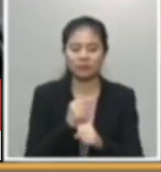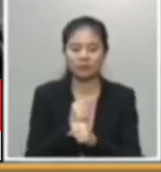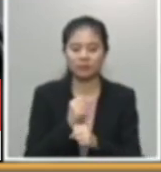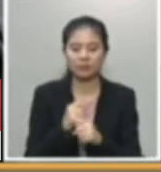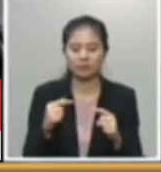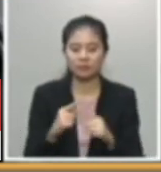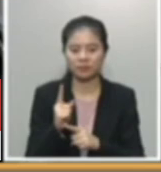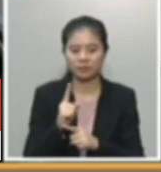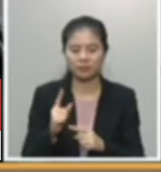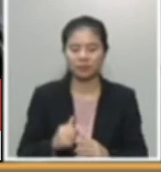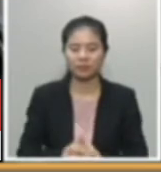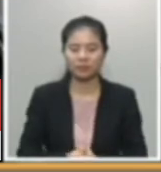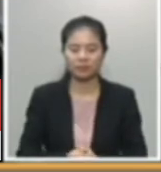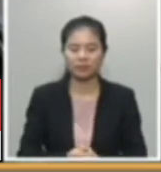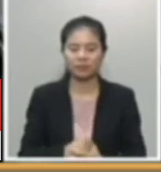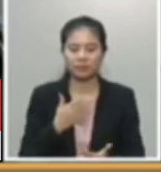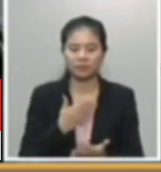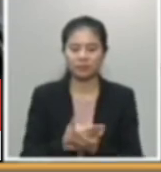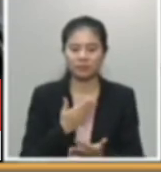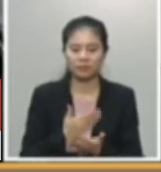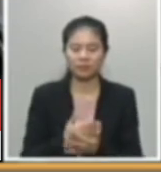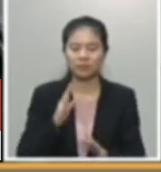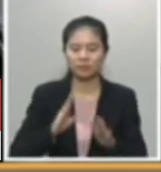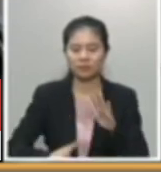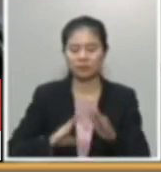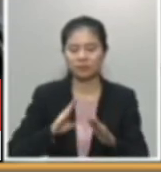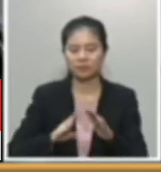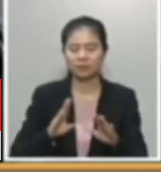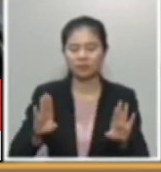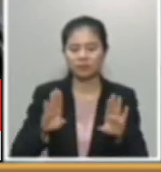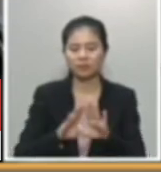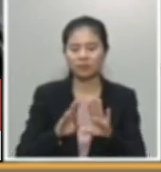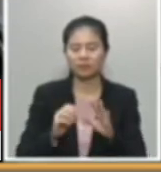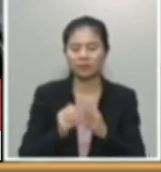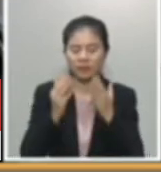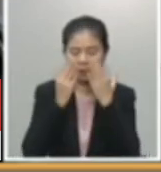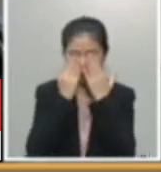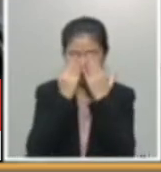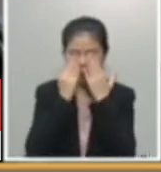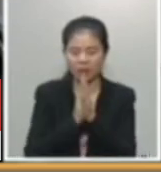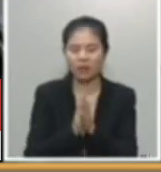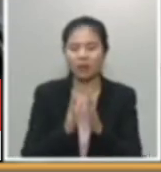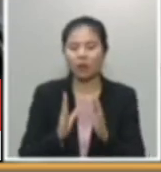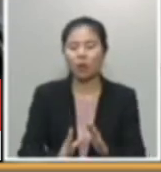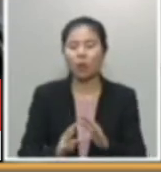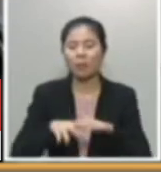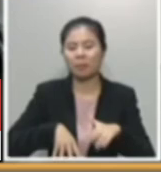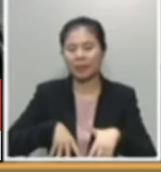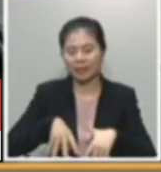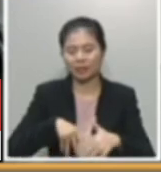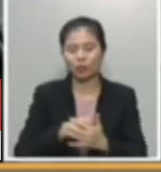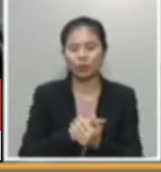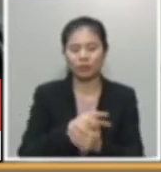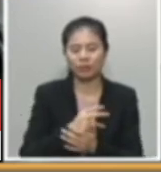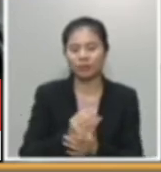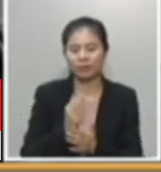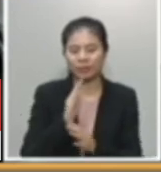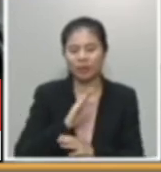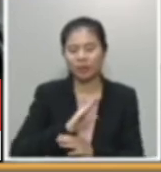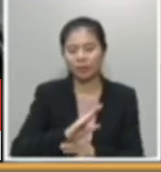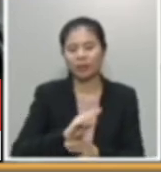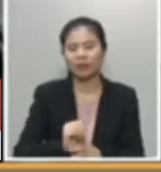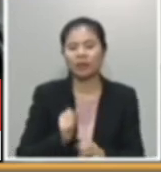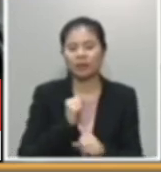ามีเงินงบประมาณปิดหูปิดตาประชาชนเป็นช่วงๆชิมช็อป